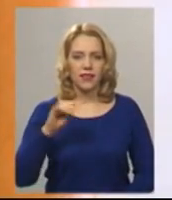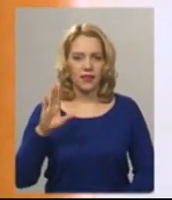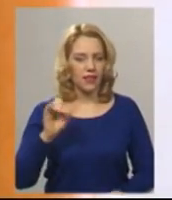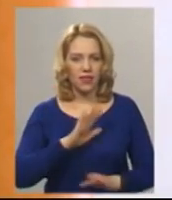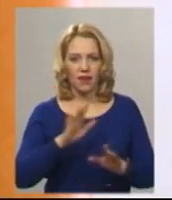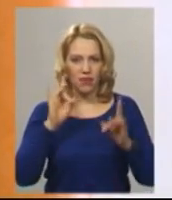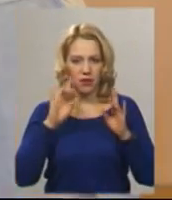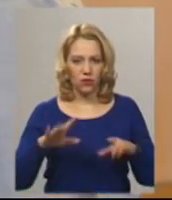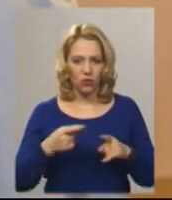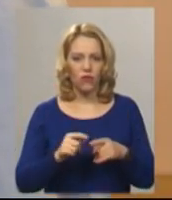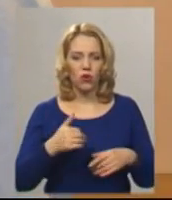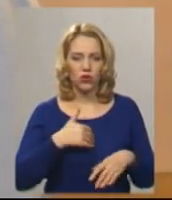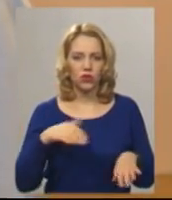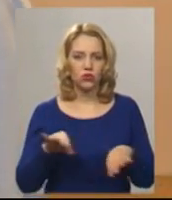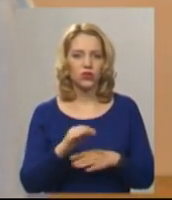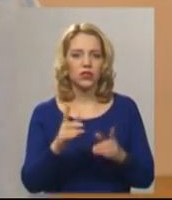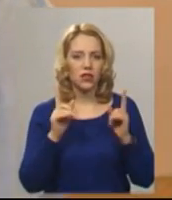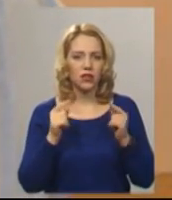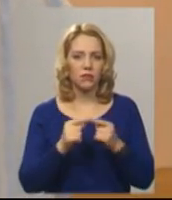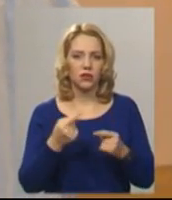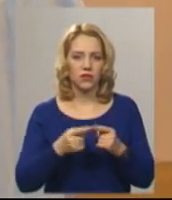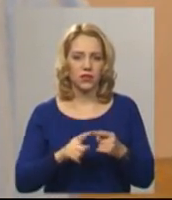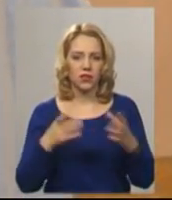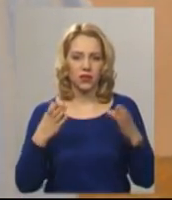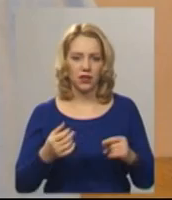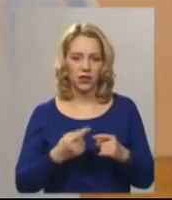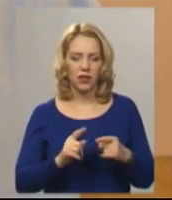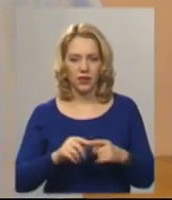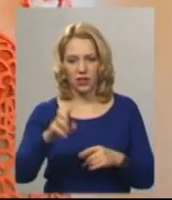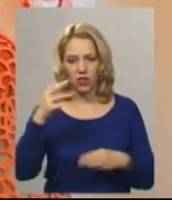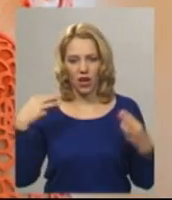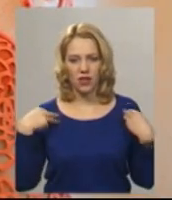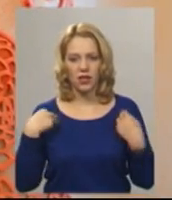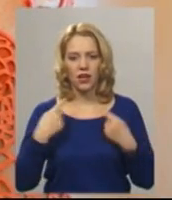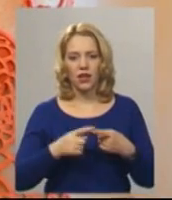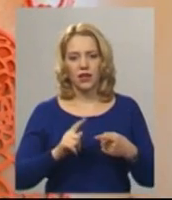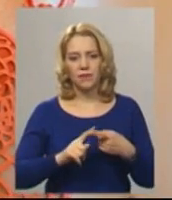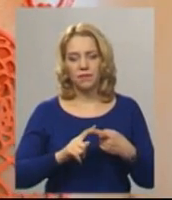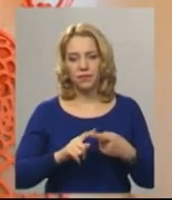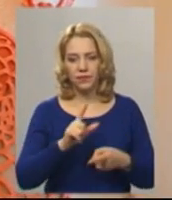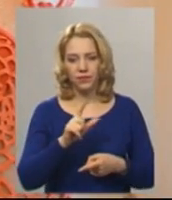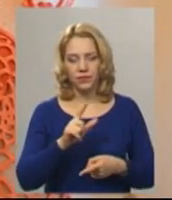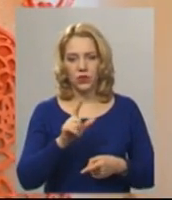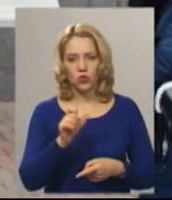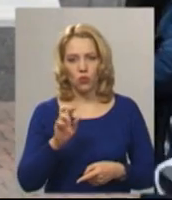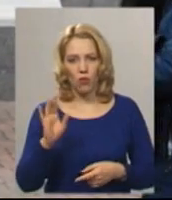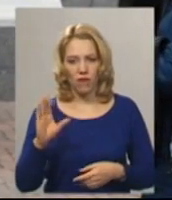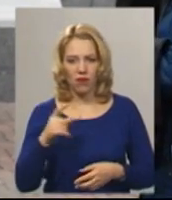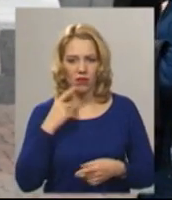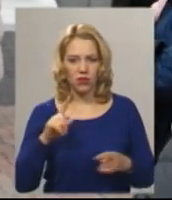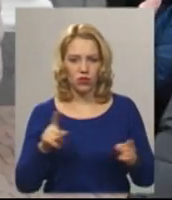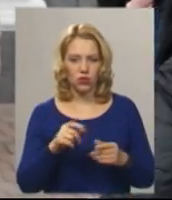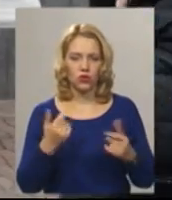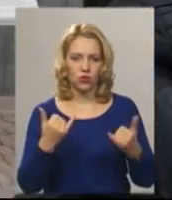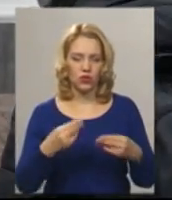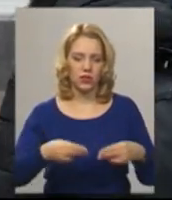хотіла одружитись саме у цей день. Начальниця Хмельницького міського відділу державної реєстрації актів цивільного стану Марина Зубова каже, сьогодні зареєстрували